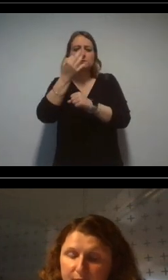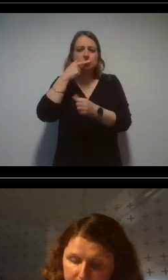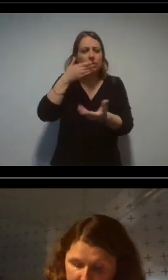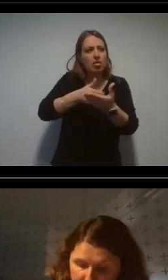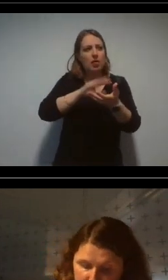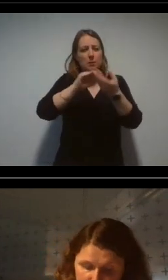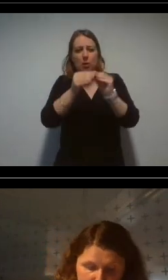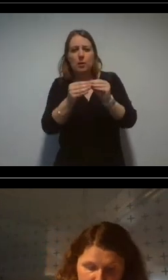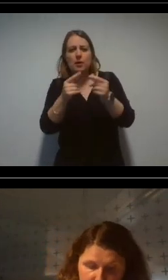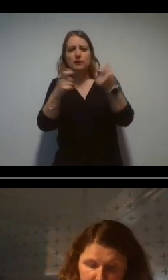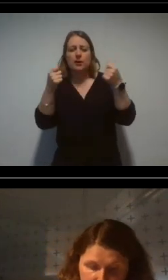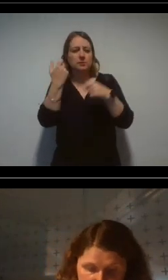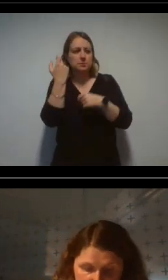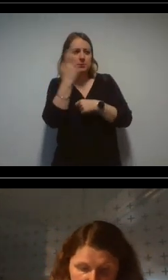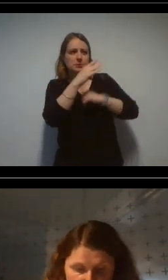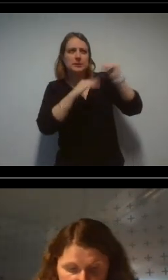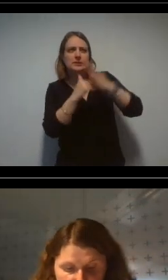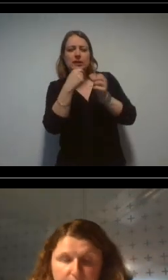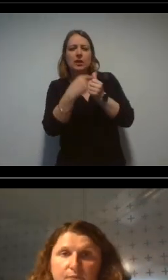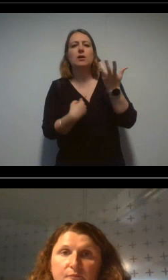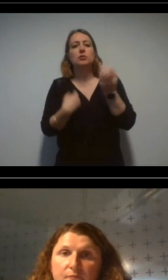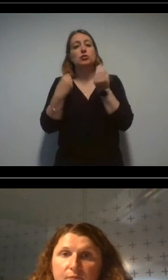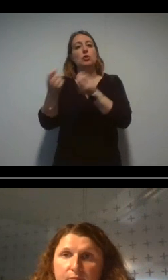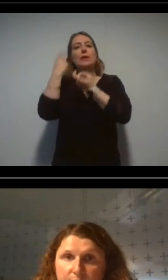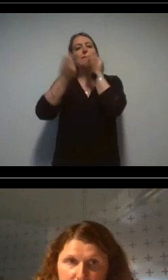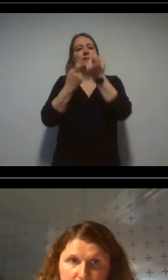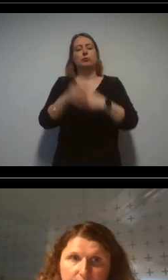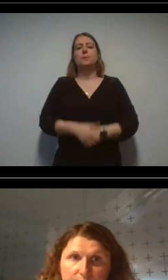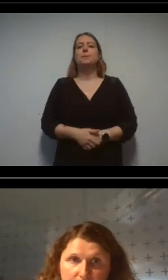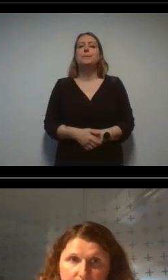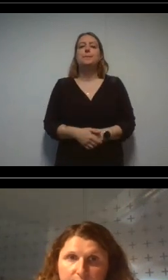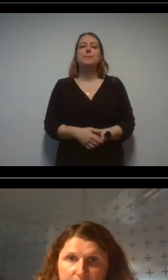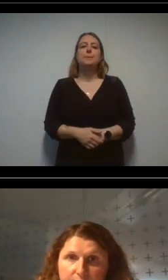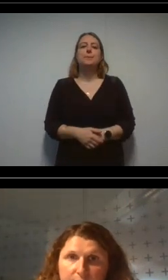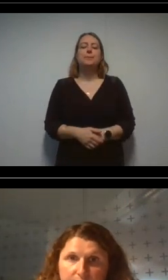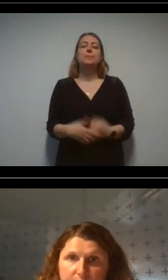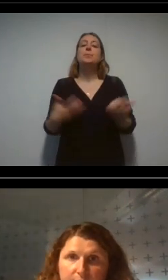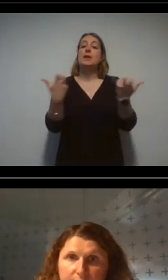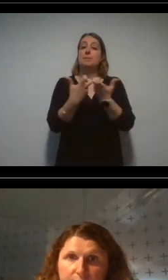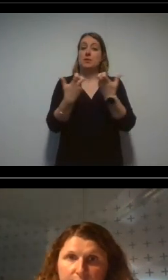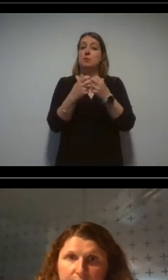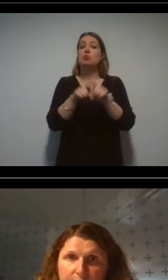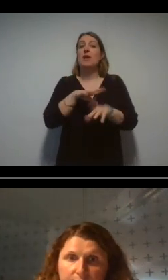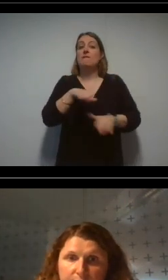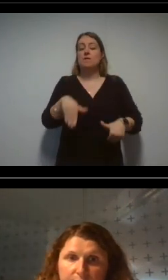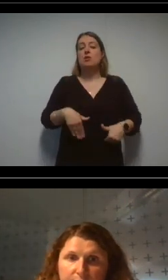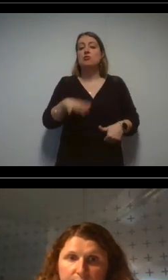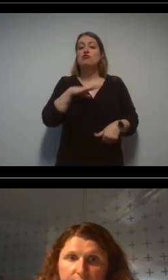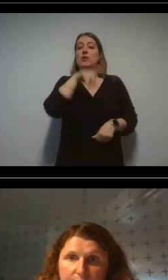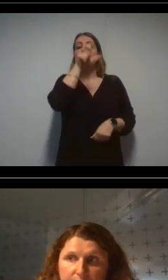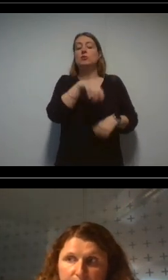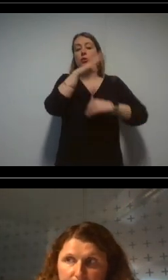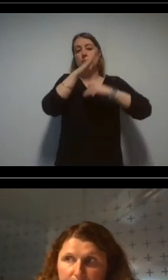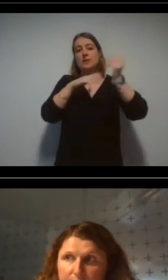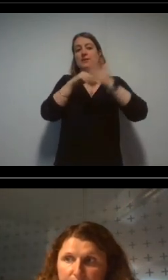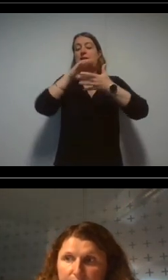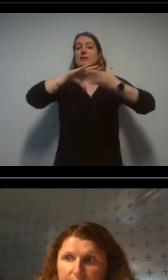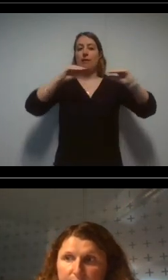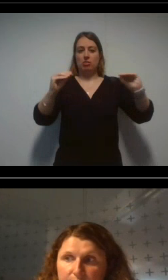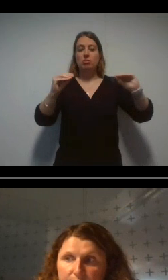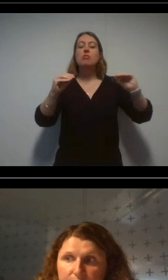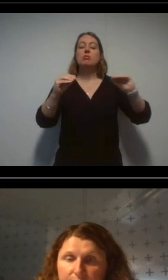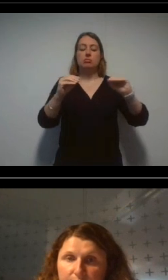de certains métiers. Et par exemple, à la fin, on va faire intervenir une designeuse de chez Conto